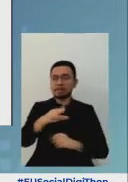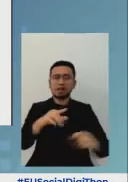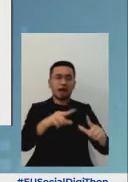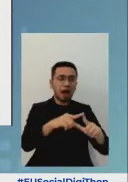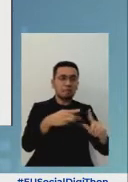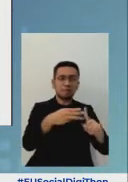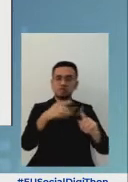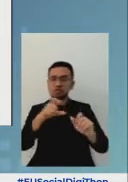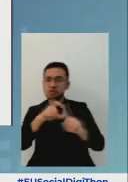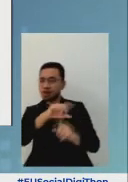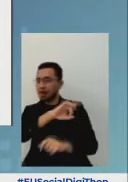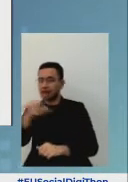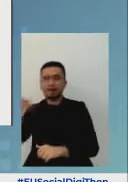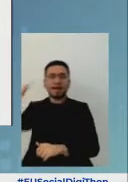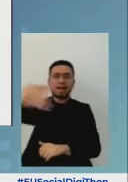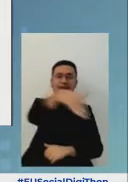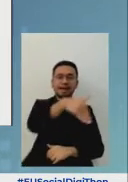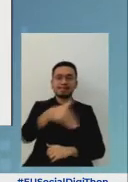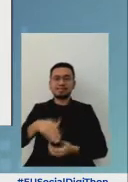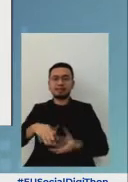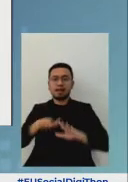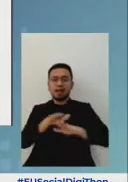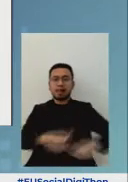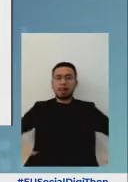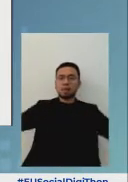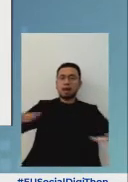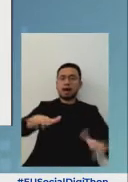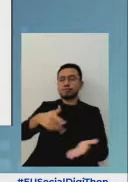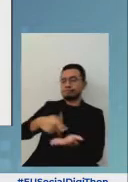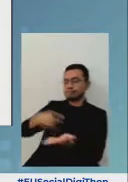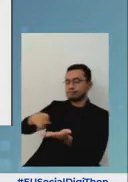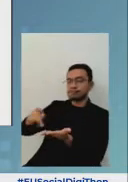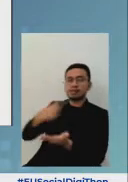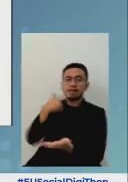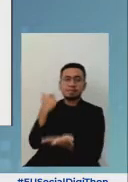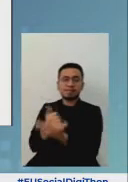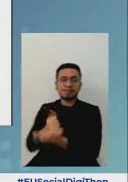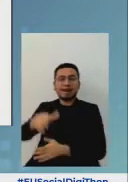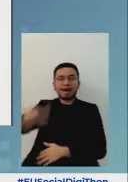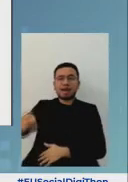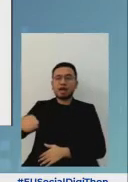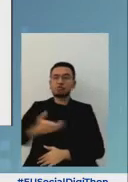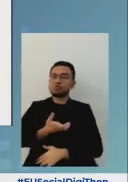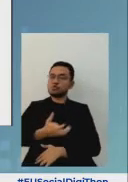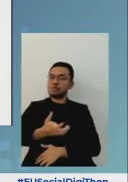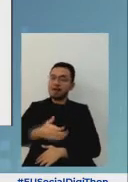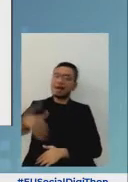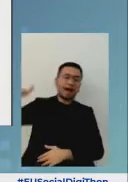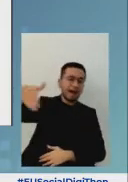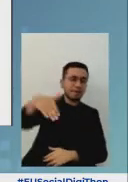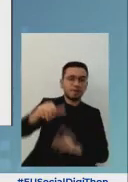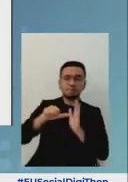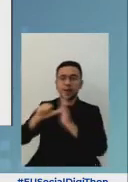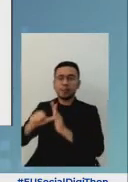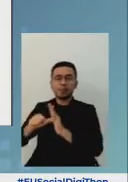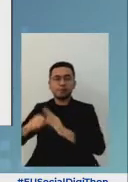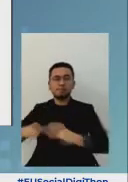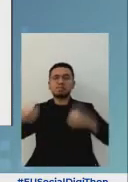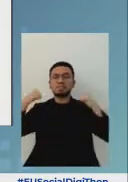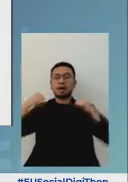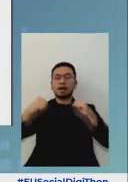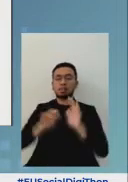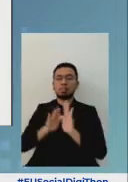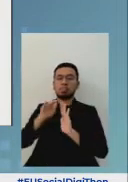tanah lapang. Whatever yang kira-kira anak itu suka, ayo kita dampingi dengan segera, bangkitkan dengan kita